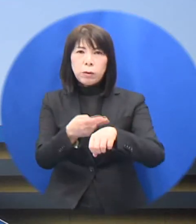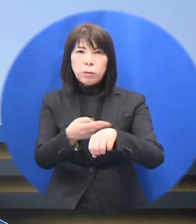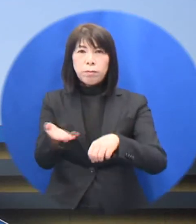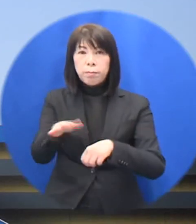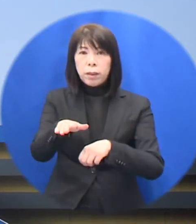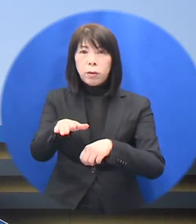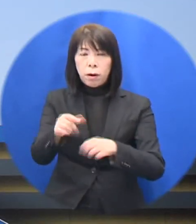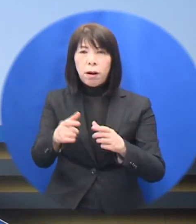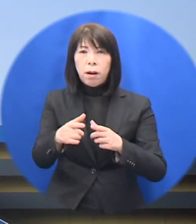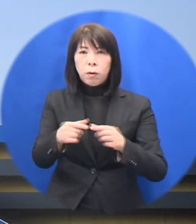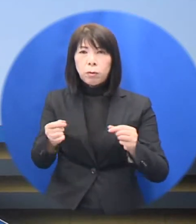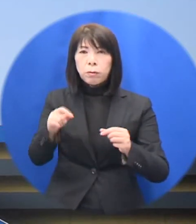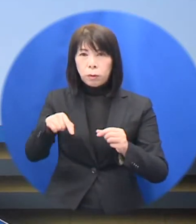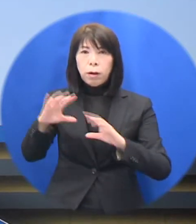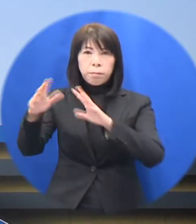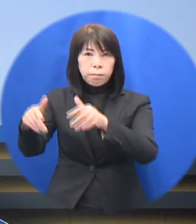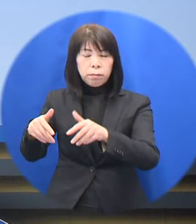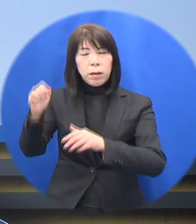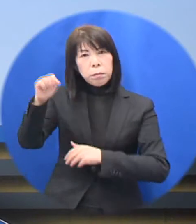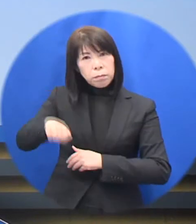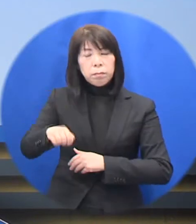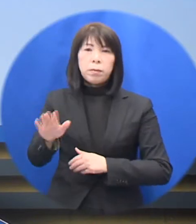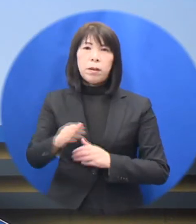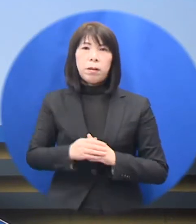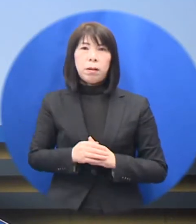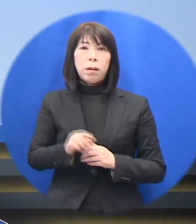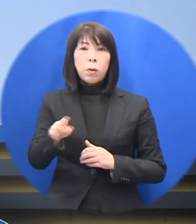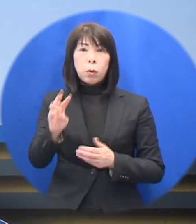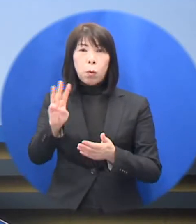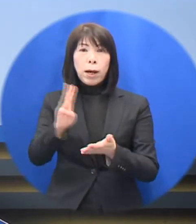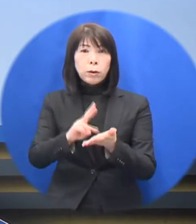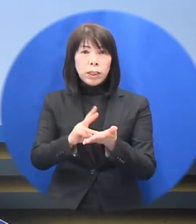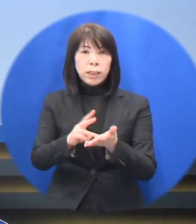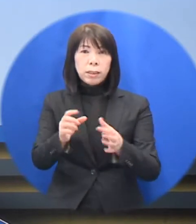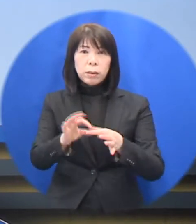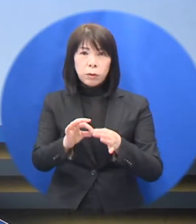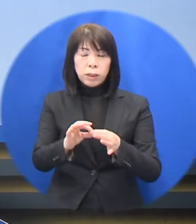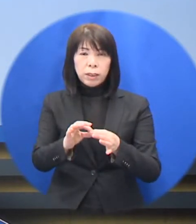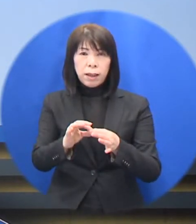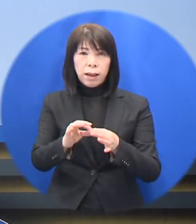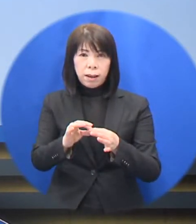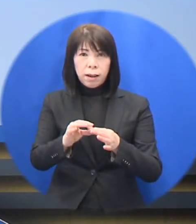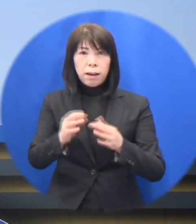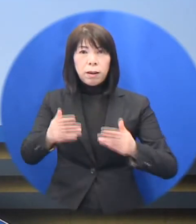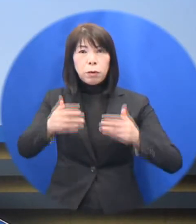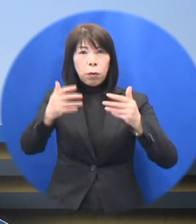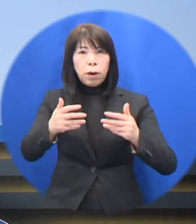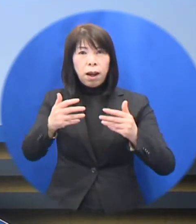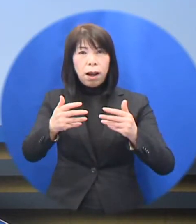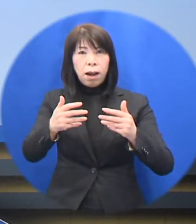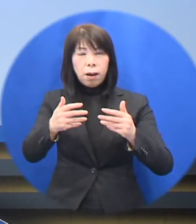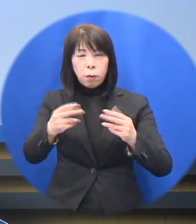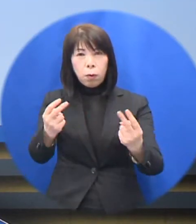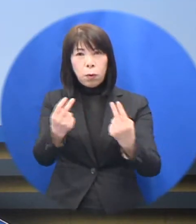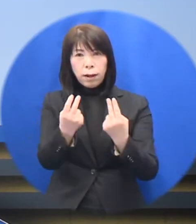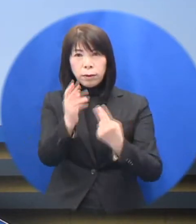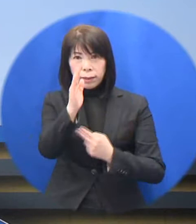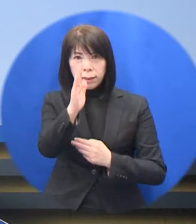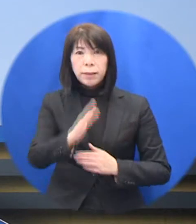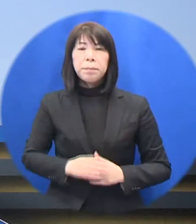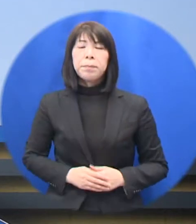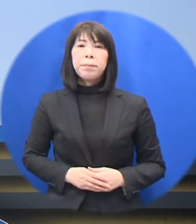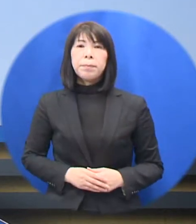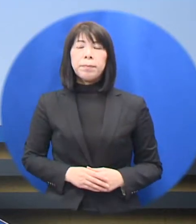承認されました。どういったワクチンなのか、まずはこちらの首相官邸の動画をご覧ください